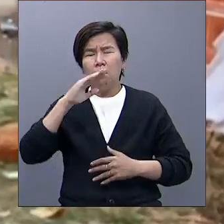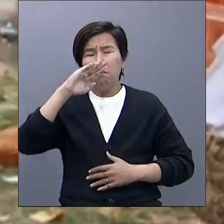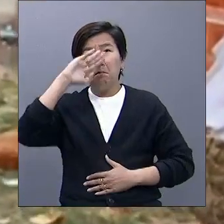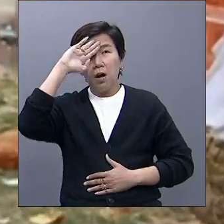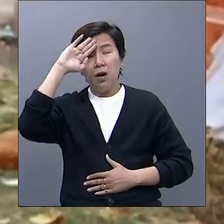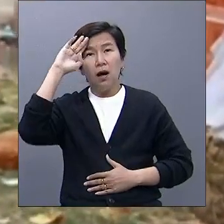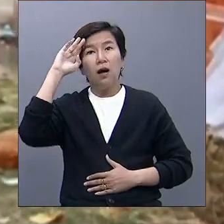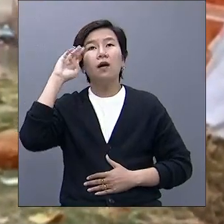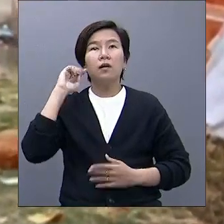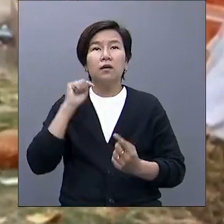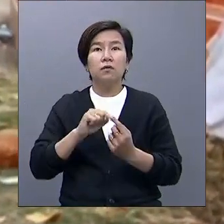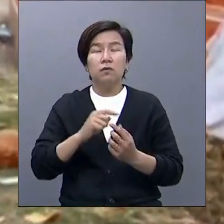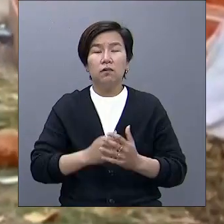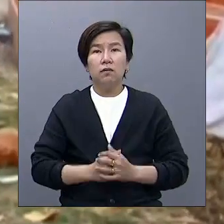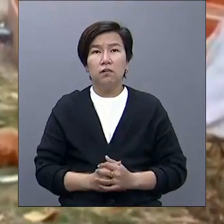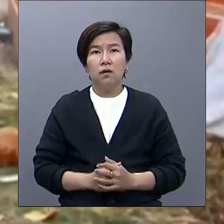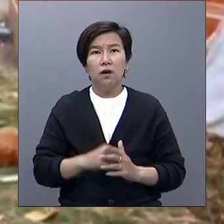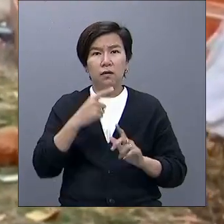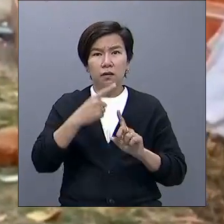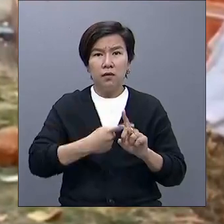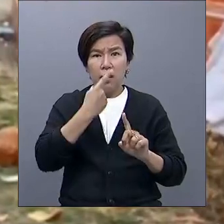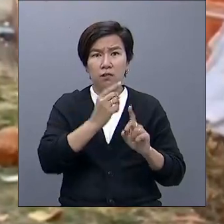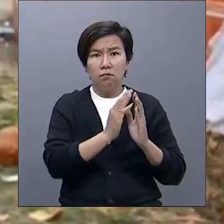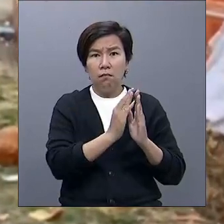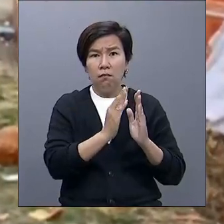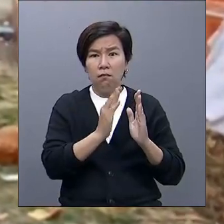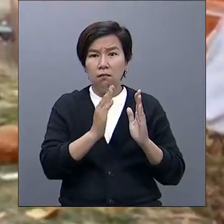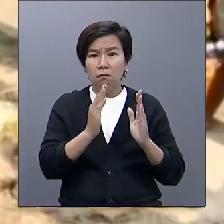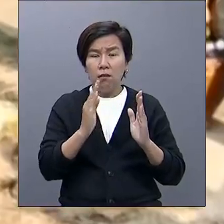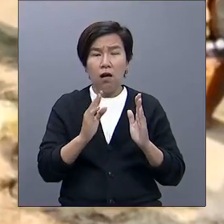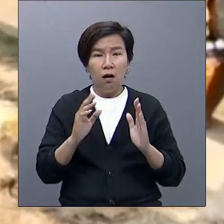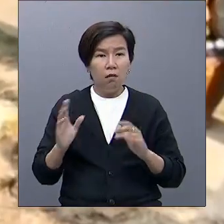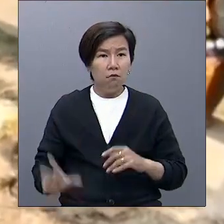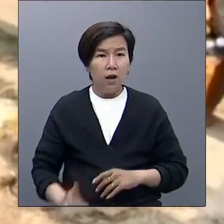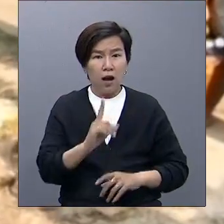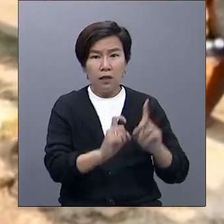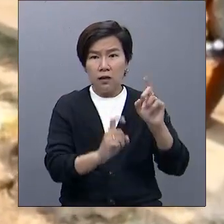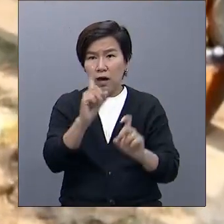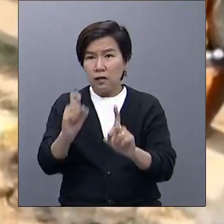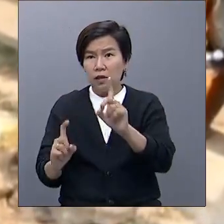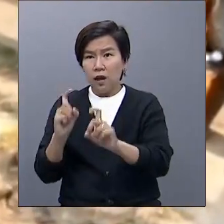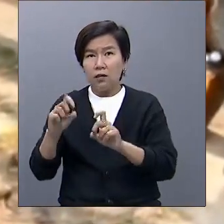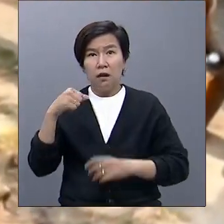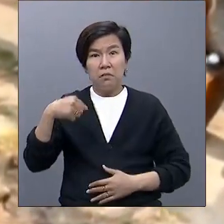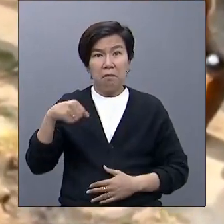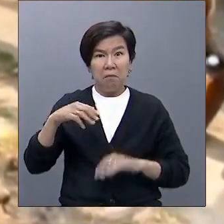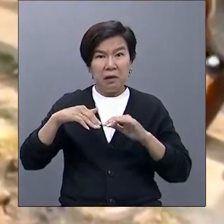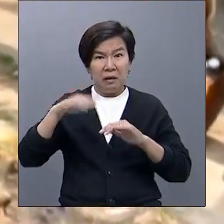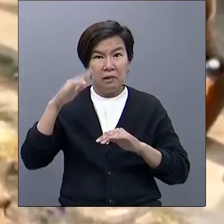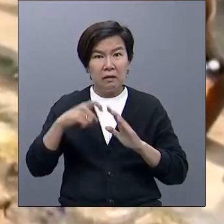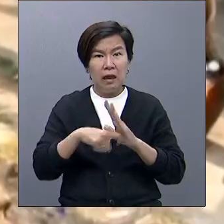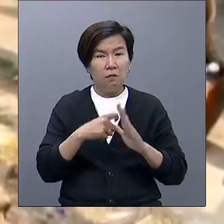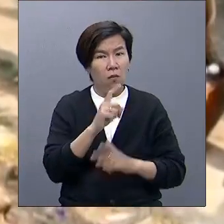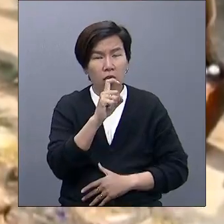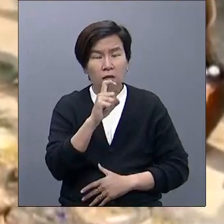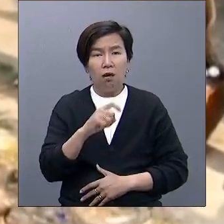การที่ระยะเวลาไม่ถึงเดอนแล้มสูนัปวยตายไป 10 ตัวโดยไมทราบสาเหตุเช่บ้านรอ